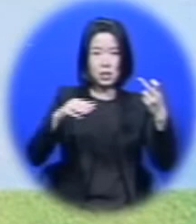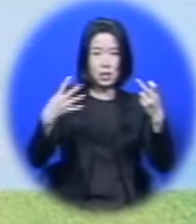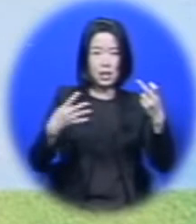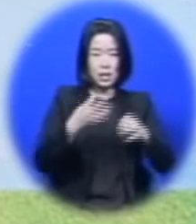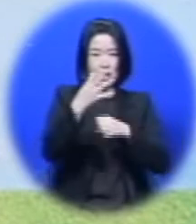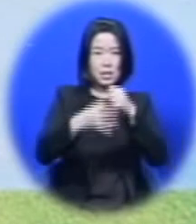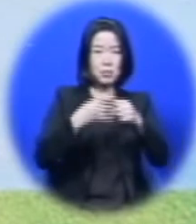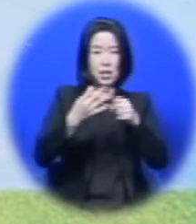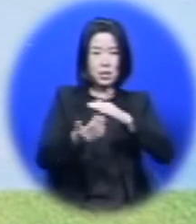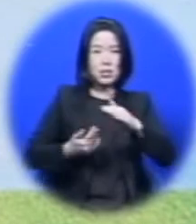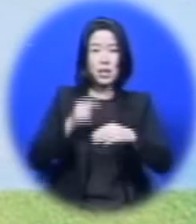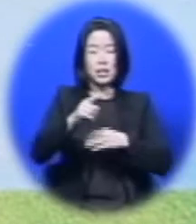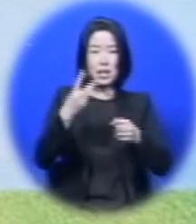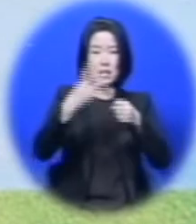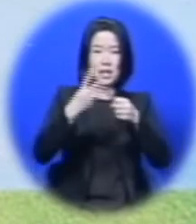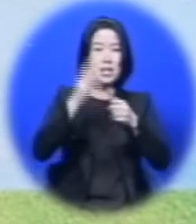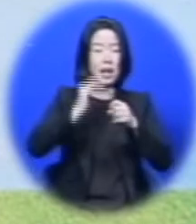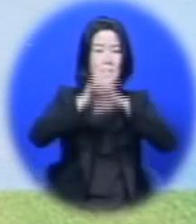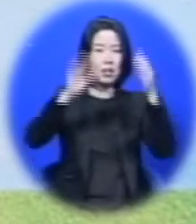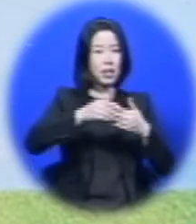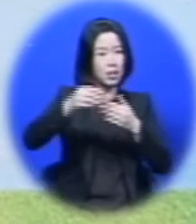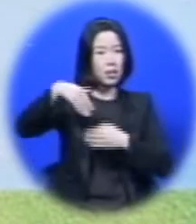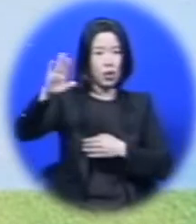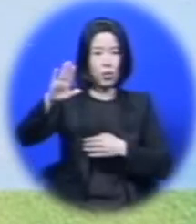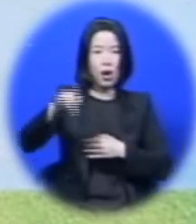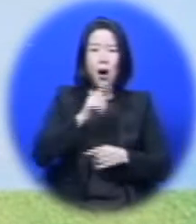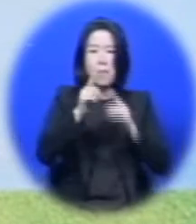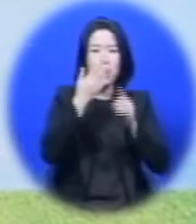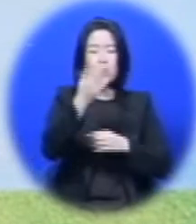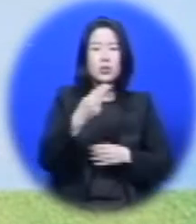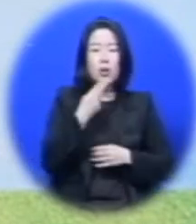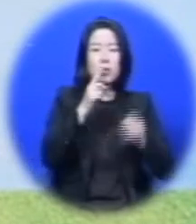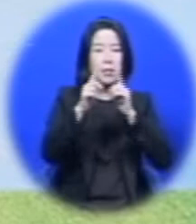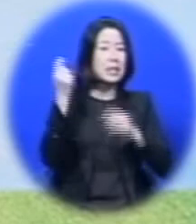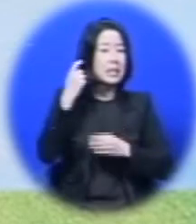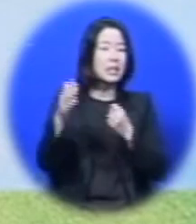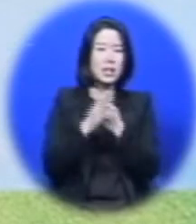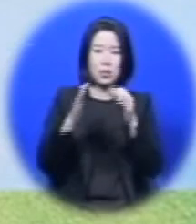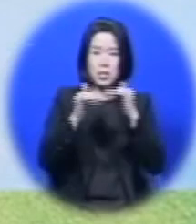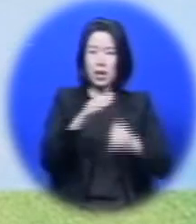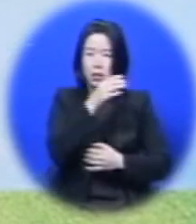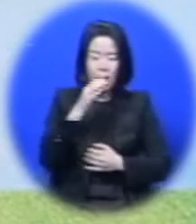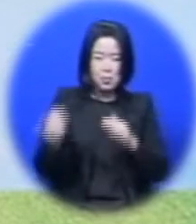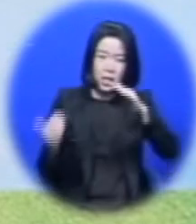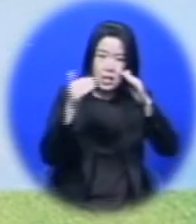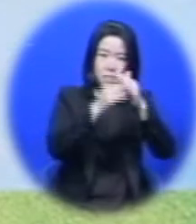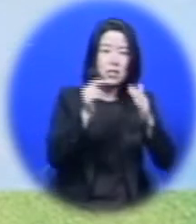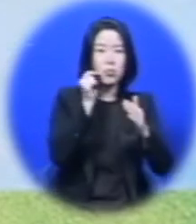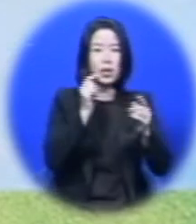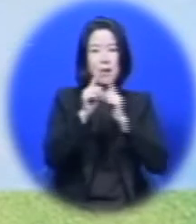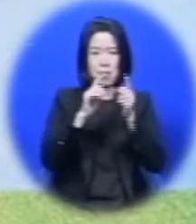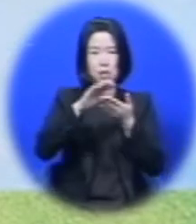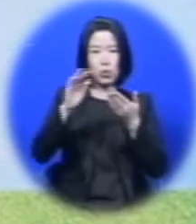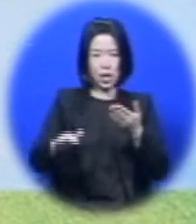셋째 하늘에 이끌려 간지라 그가 낙원으로 이끌려가서 말할 수 없는 말을 들었으니 사람이 가히 이르지 못할